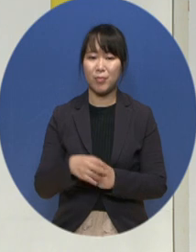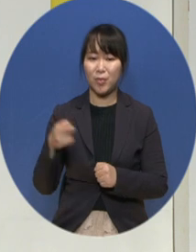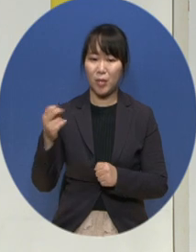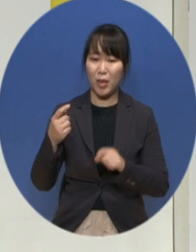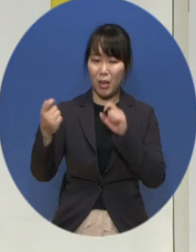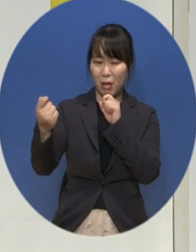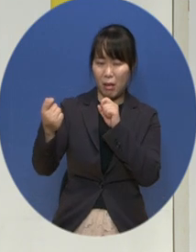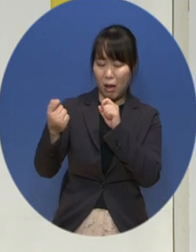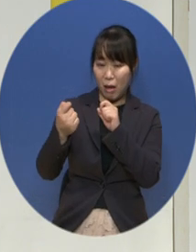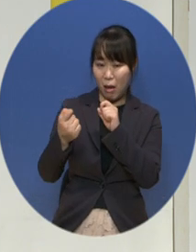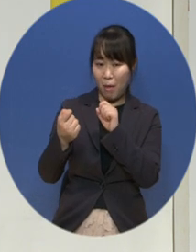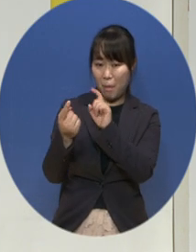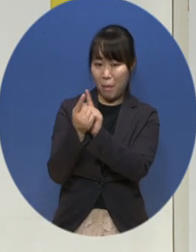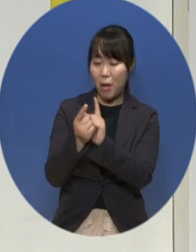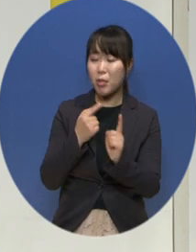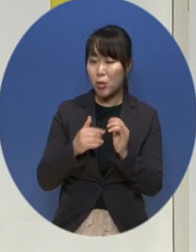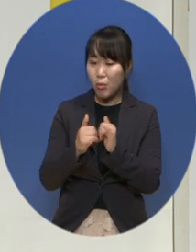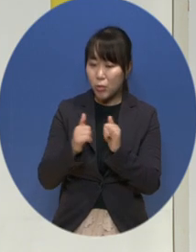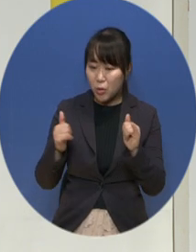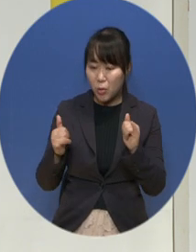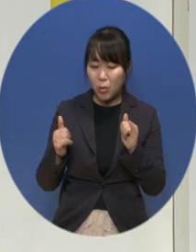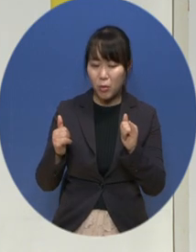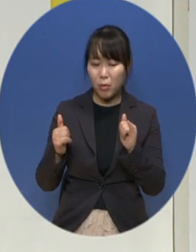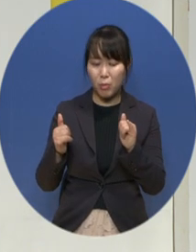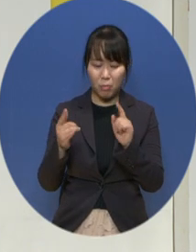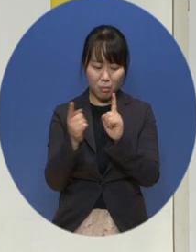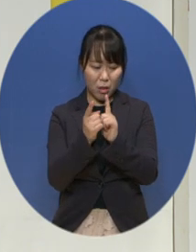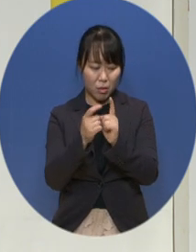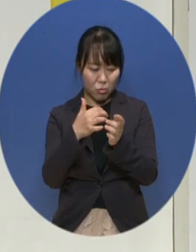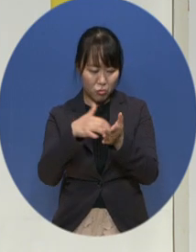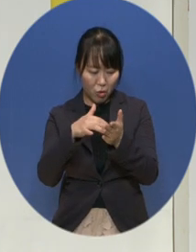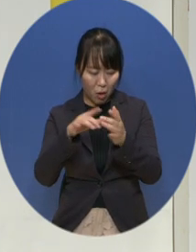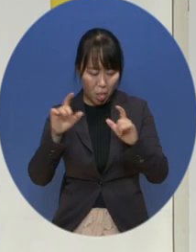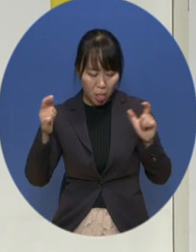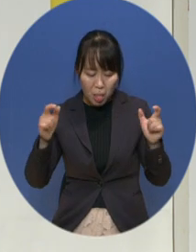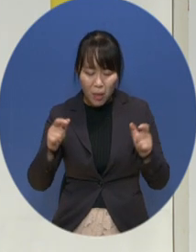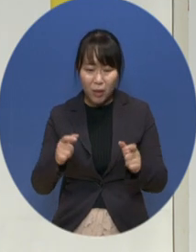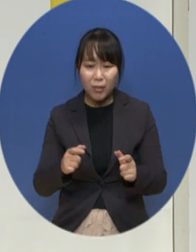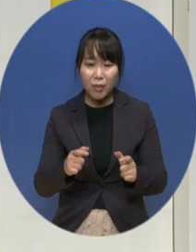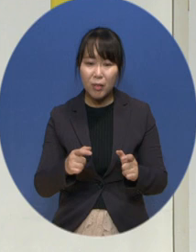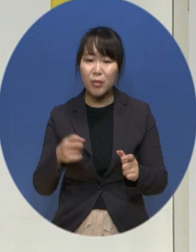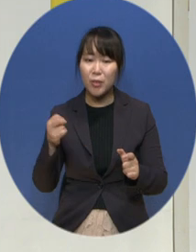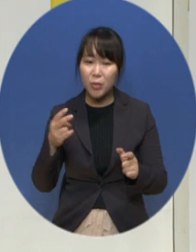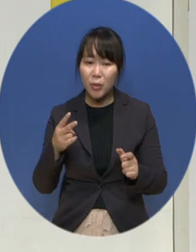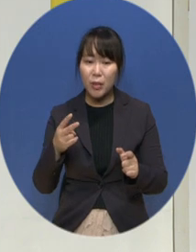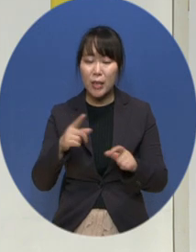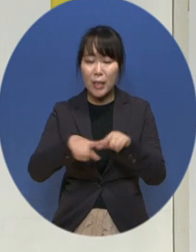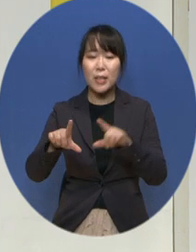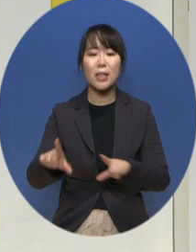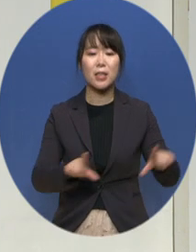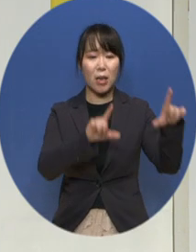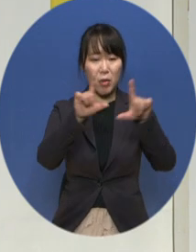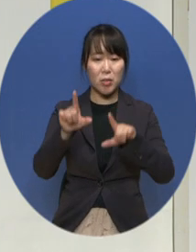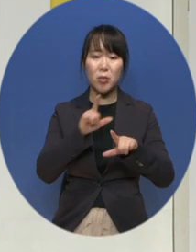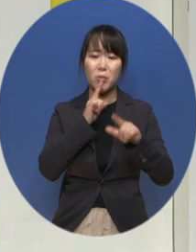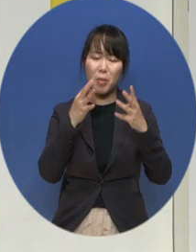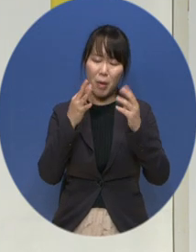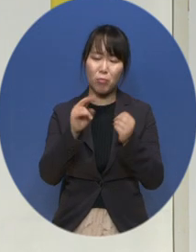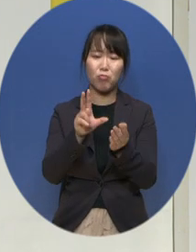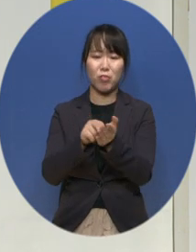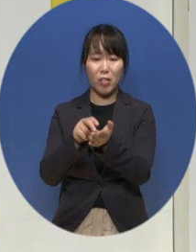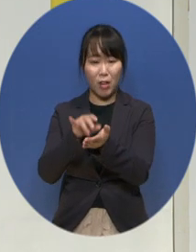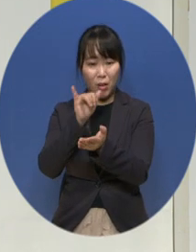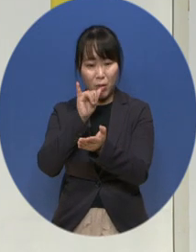가까이 않나 며 뜬 분들도 이제 그 횟수가 쭉 뭐 또 일상 생활에서도 많은 지장이